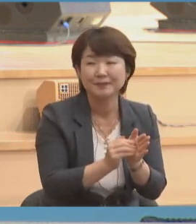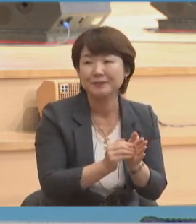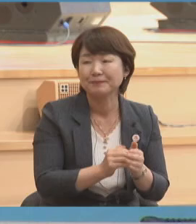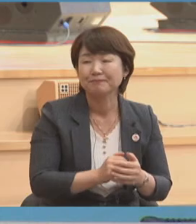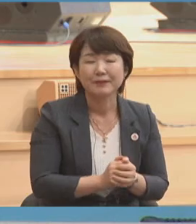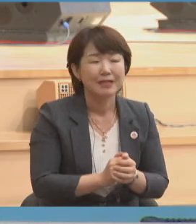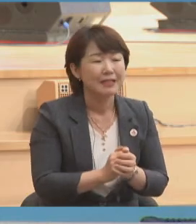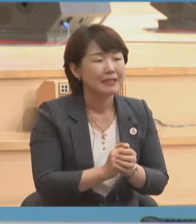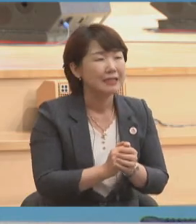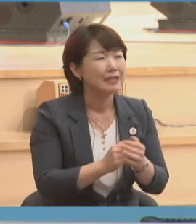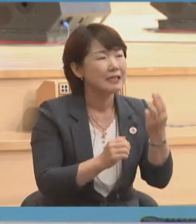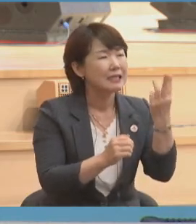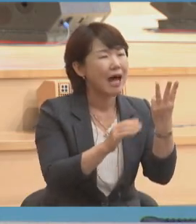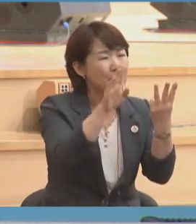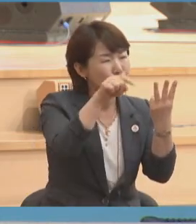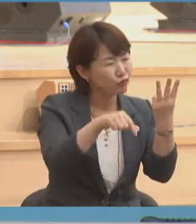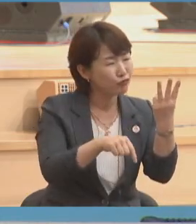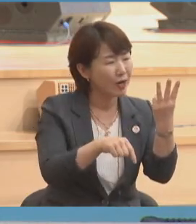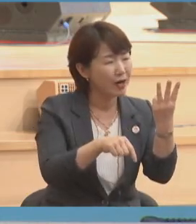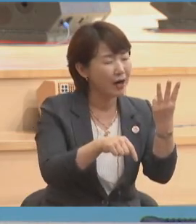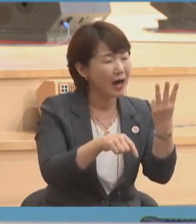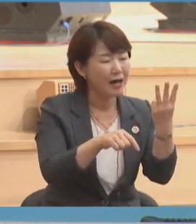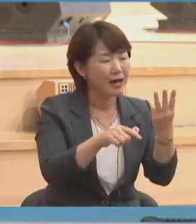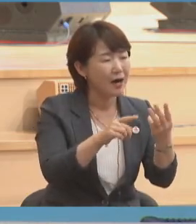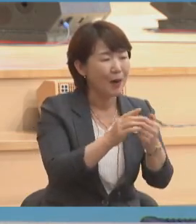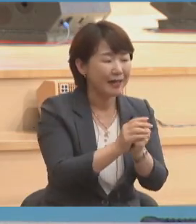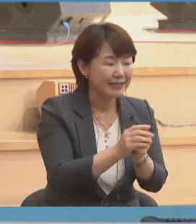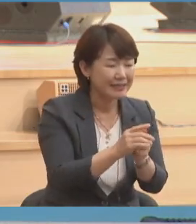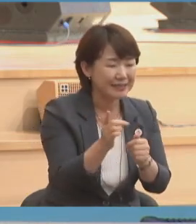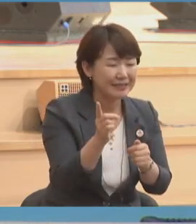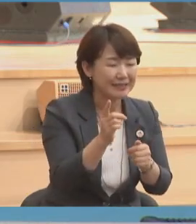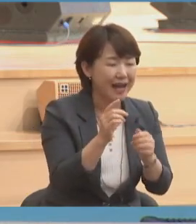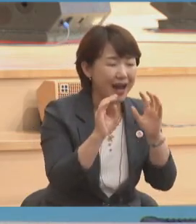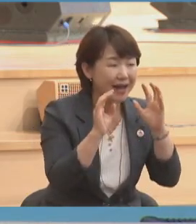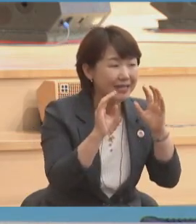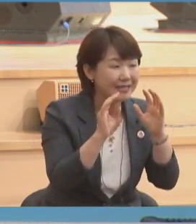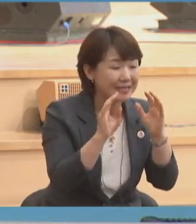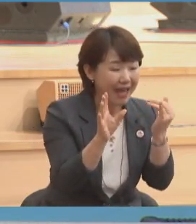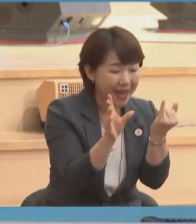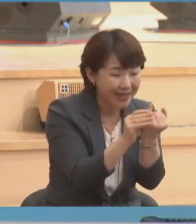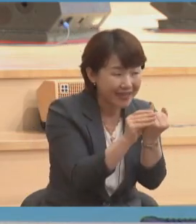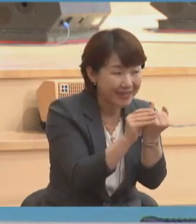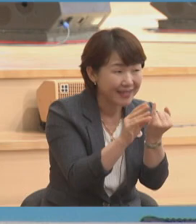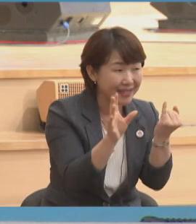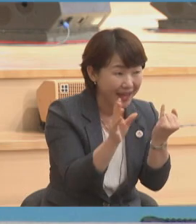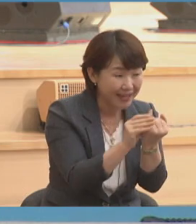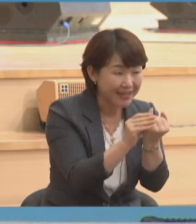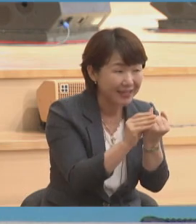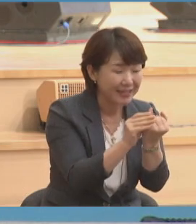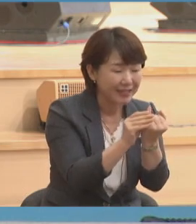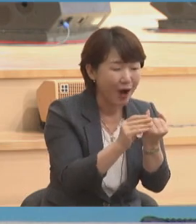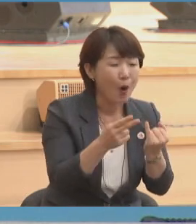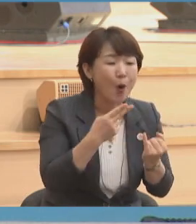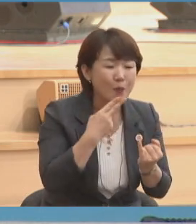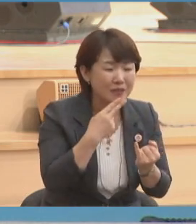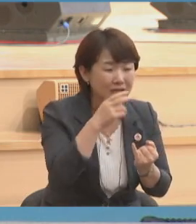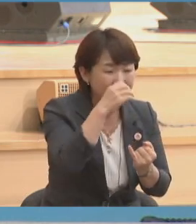모르겠어요. 산부인과를 좀 다녔다고 해서 아이를 낳는 것이 아니라고 말했습니다. 아이를 가진